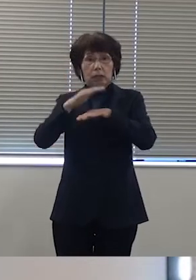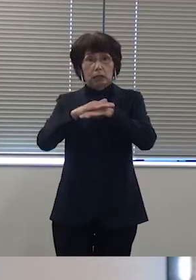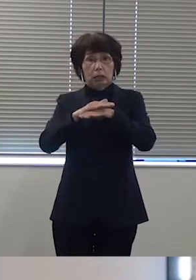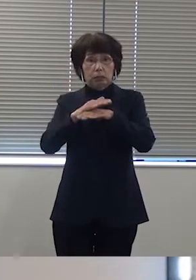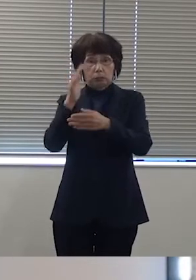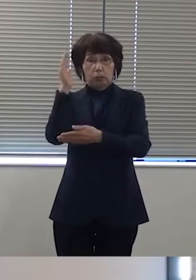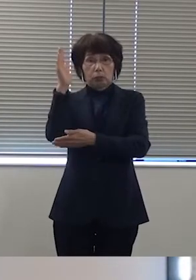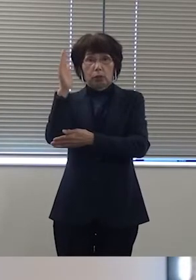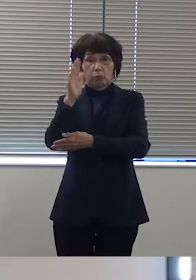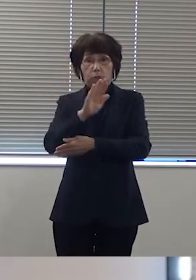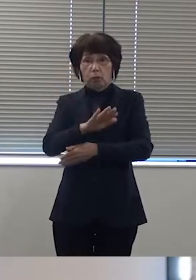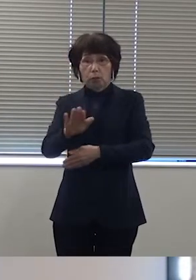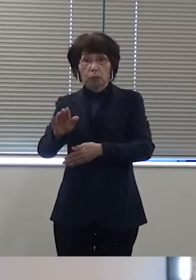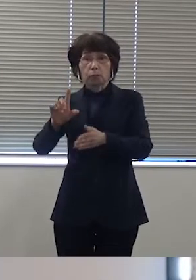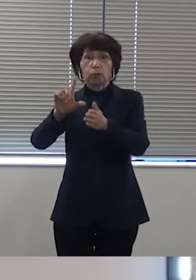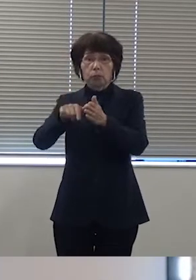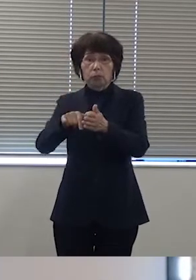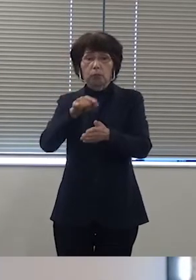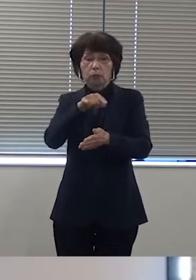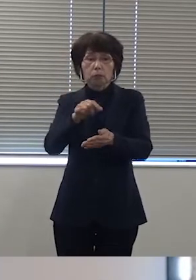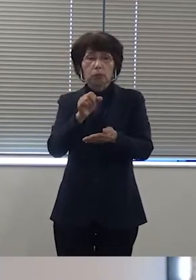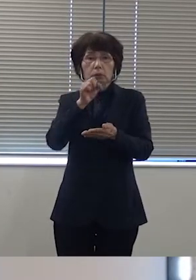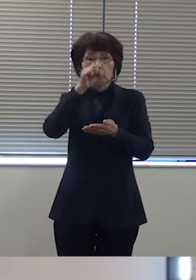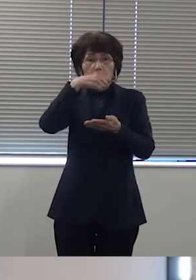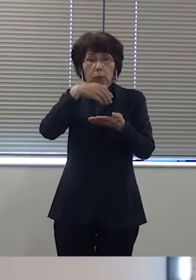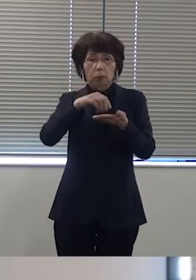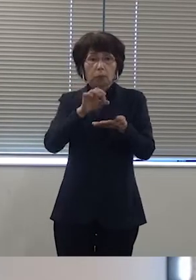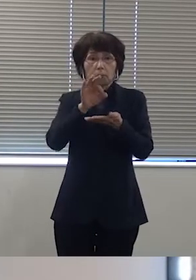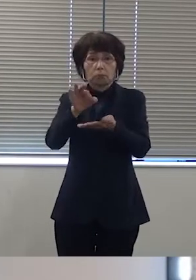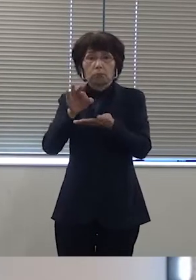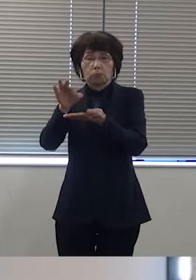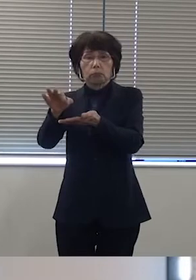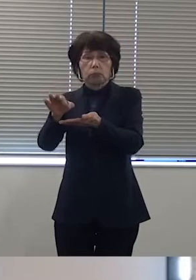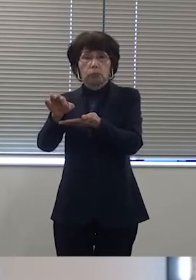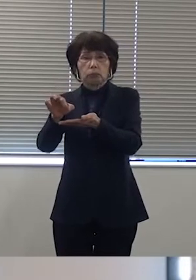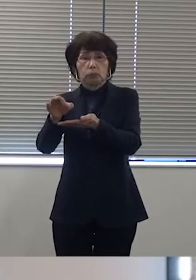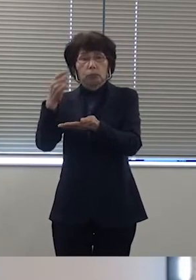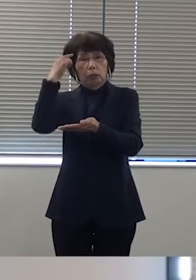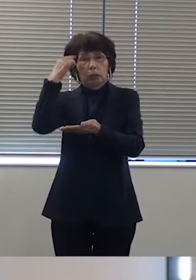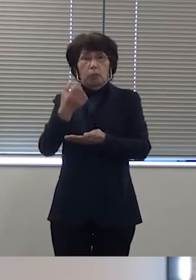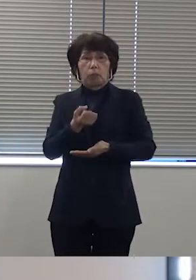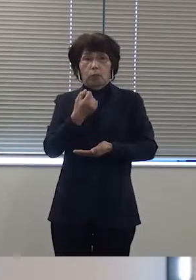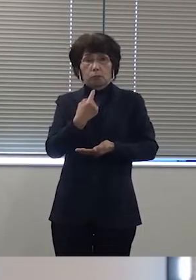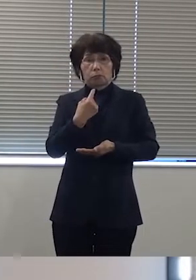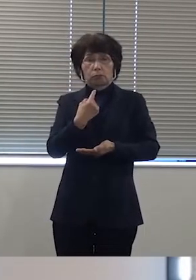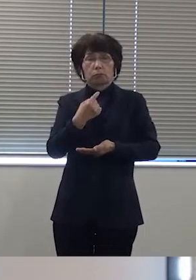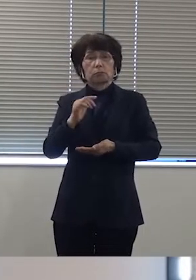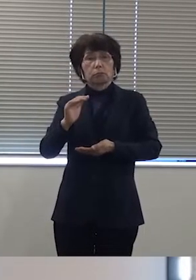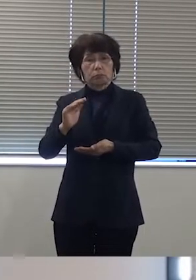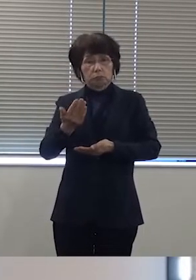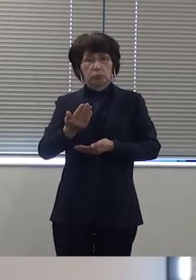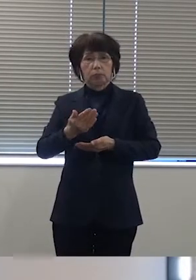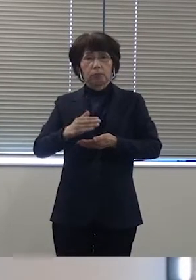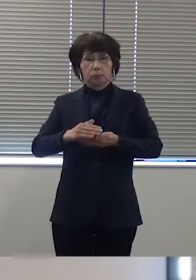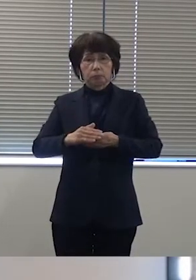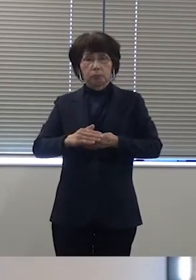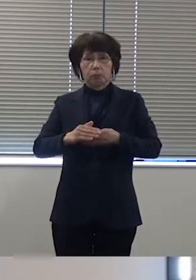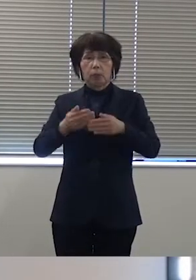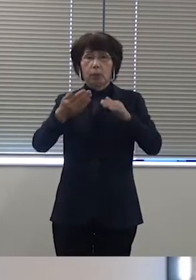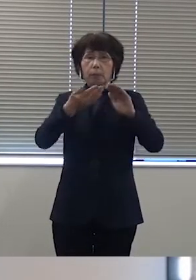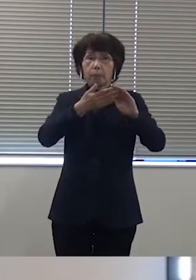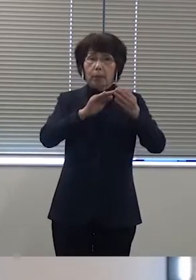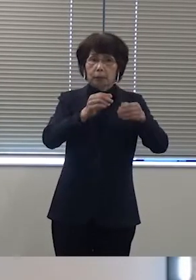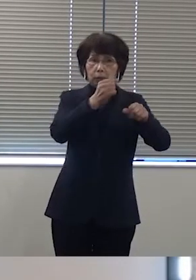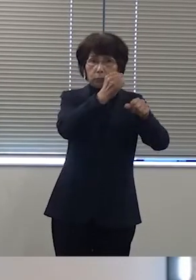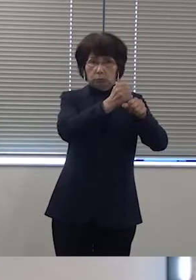然想定してるんですが、やっぱりこの町づくりとか、子どもさんから高齢者まで